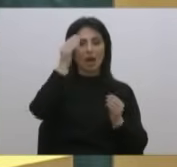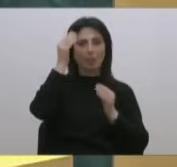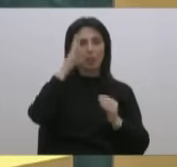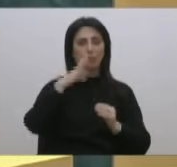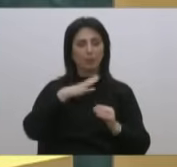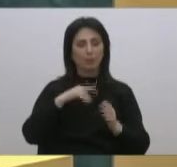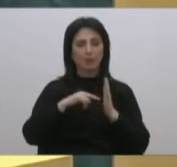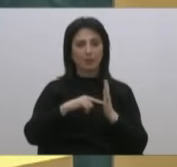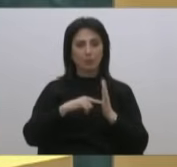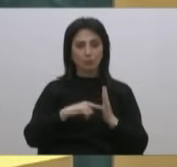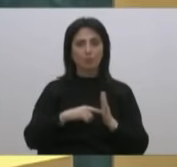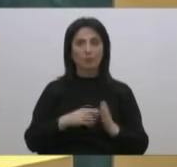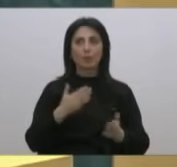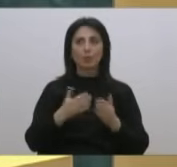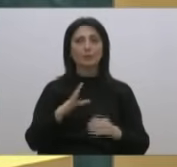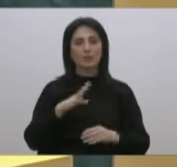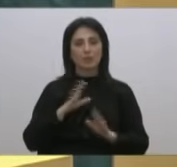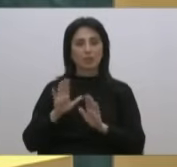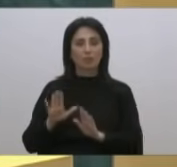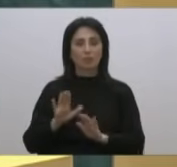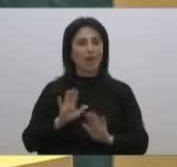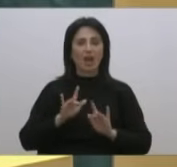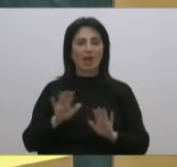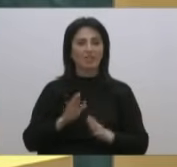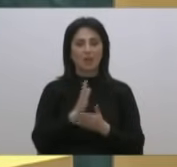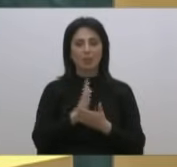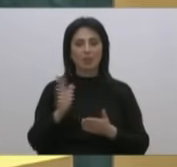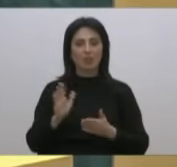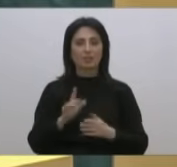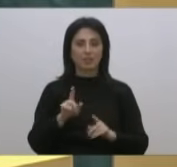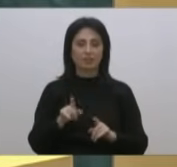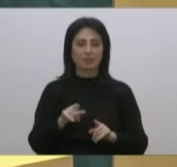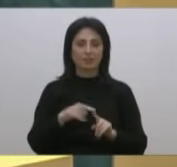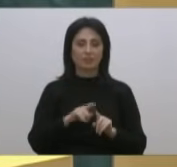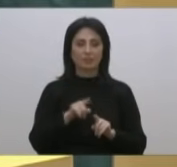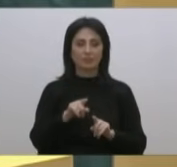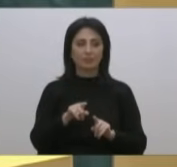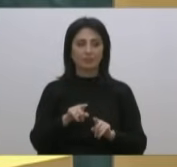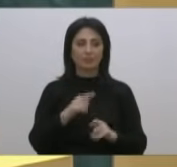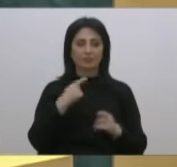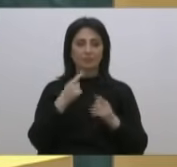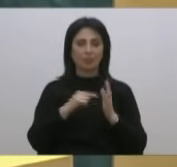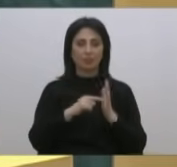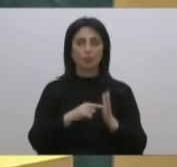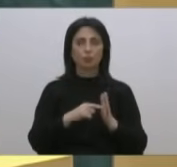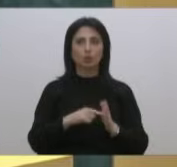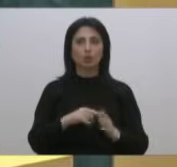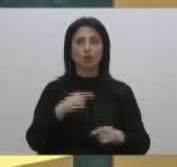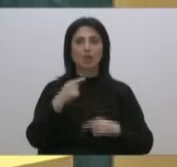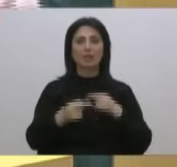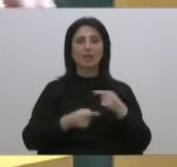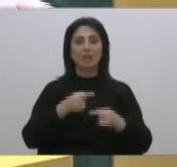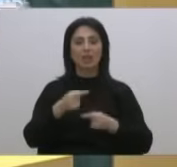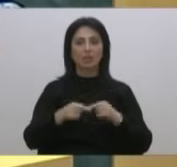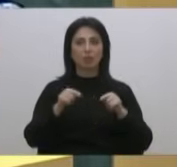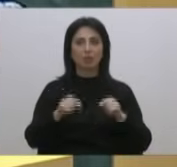ჩაერთნენ დისკუსიაში თუმცა იყო არასაქმიანი ნაწილიც სამცხეოდ ამ დისკუსიაში და